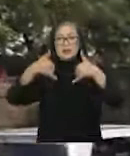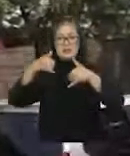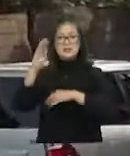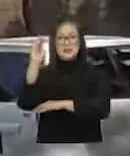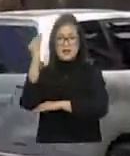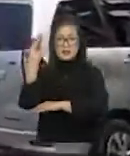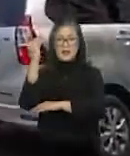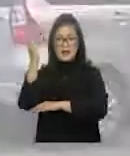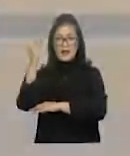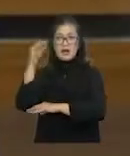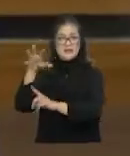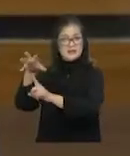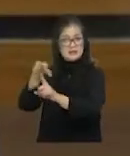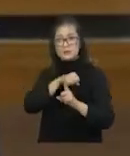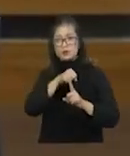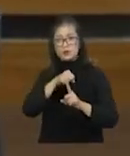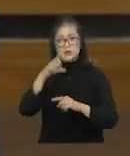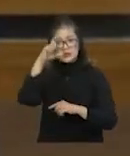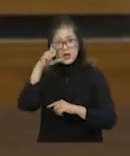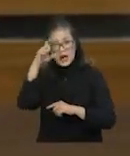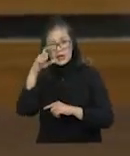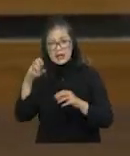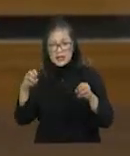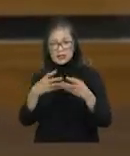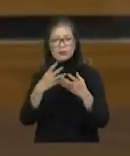tidak ditemukan. Memasukkan